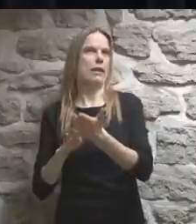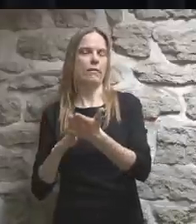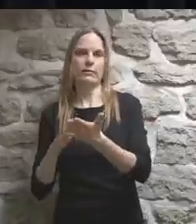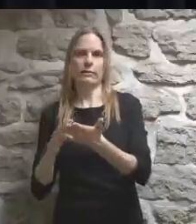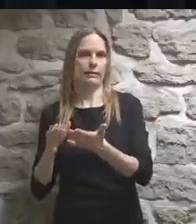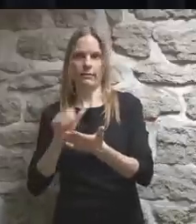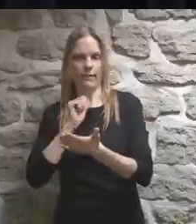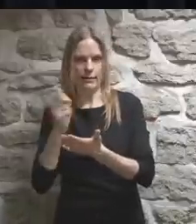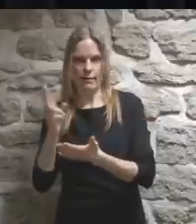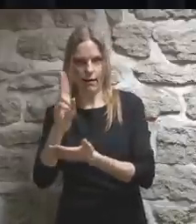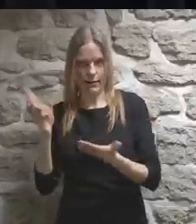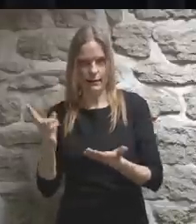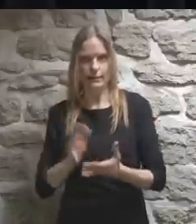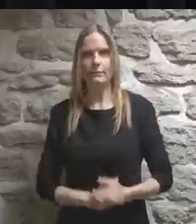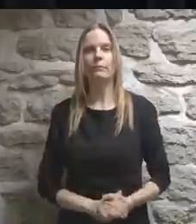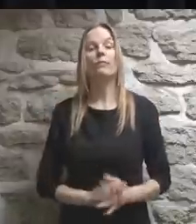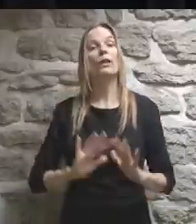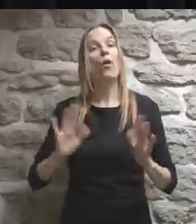sest kui